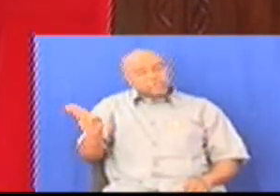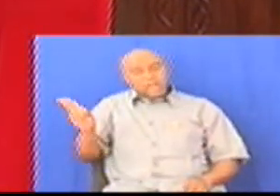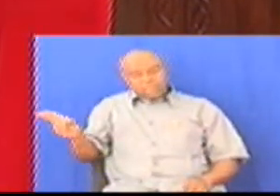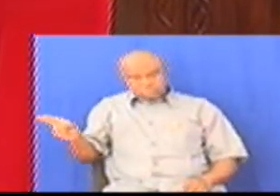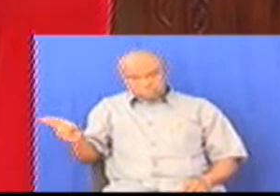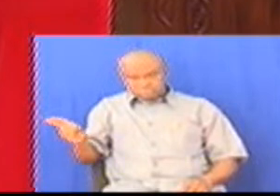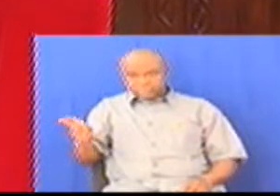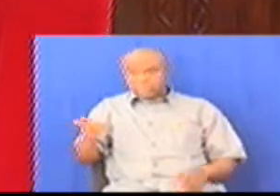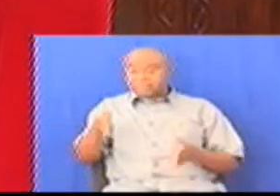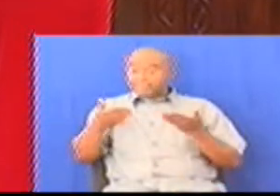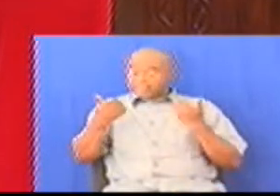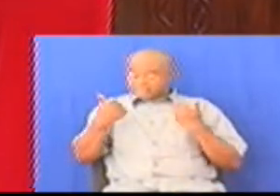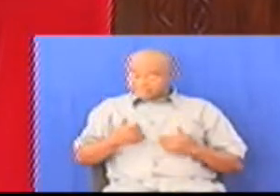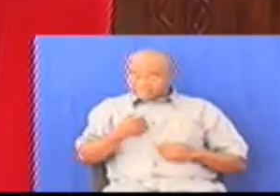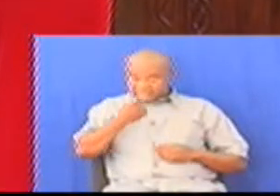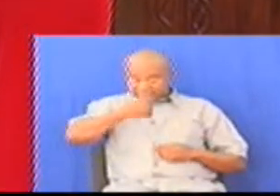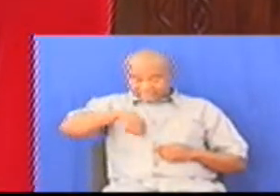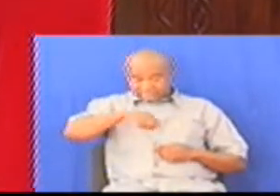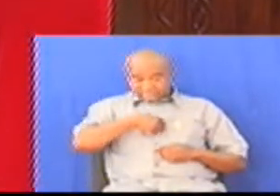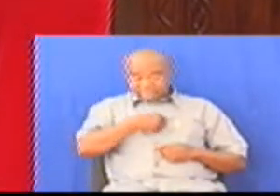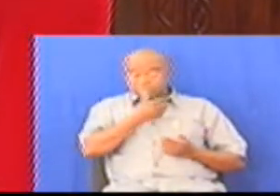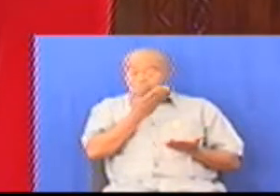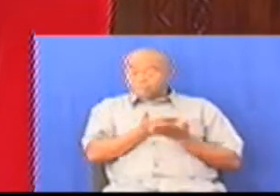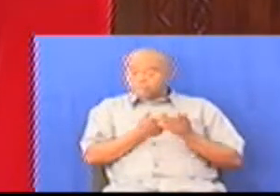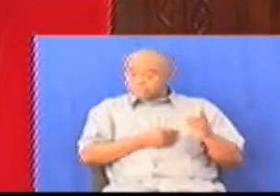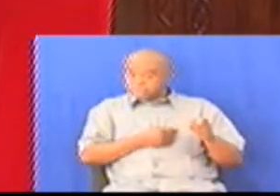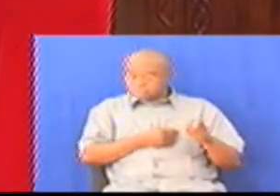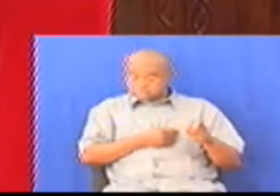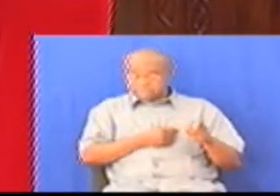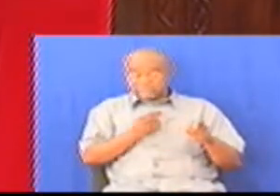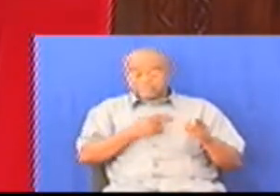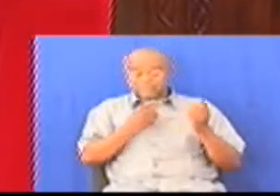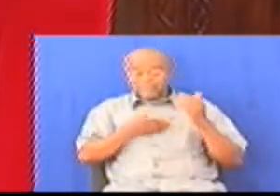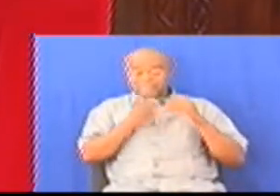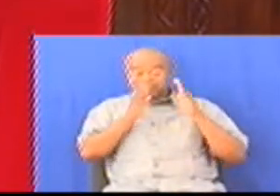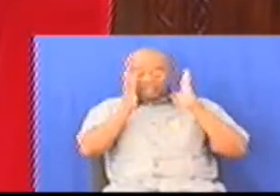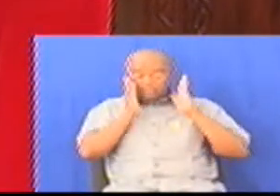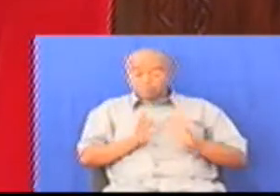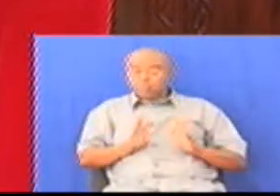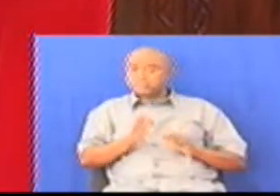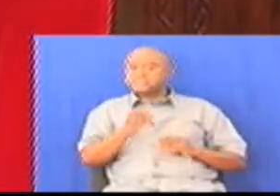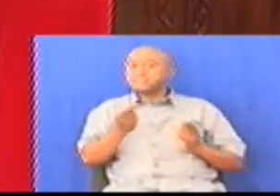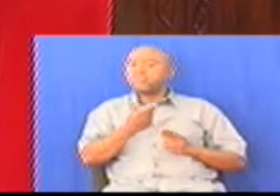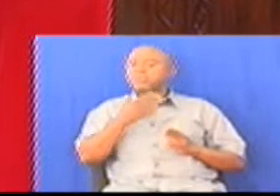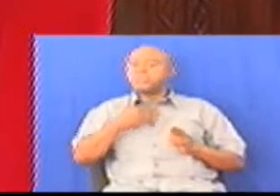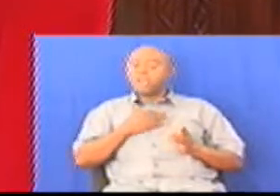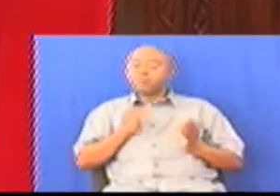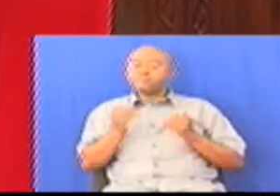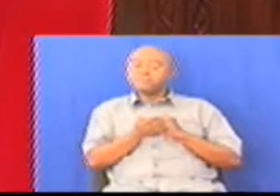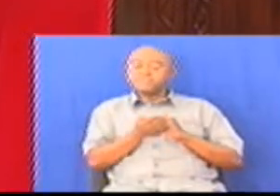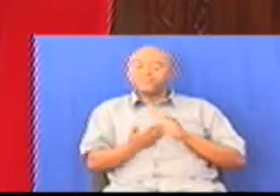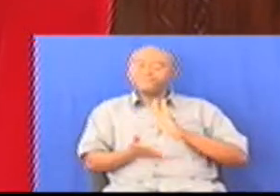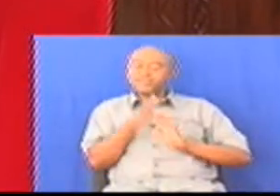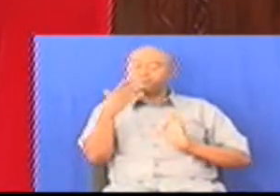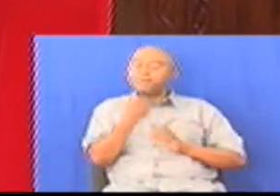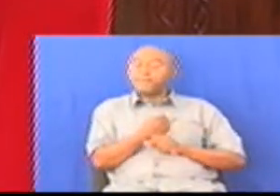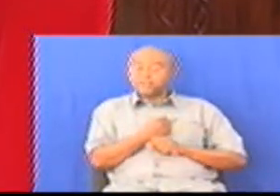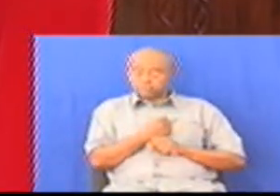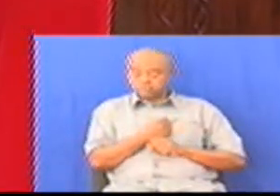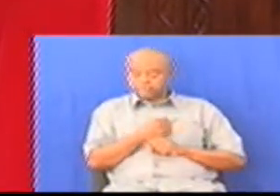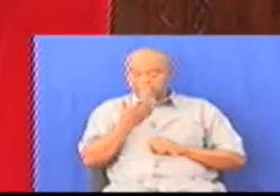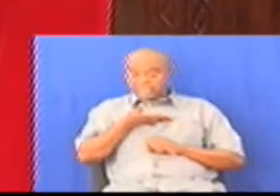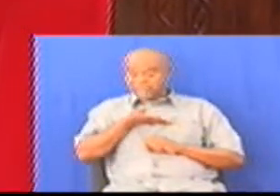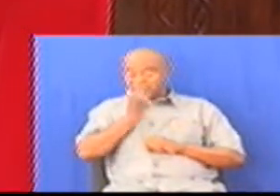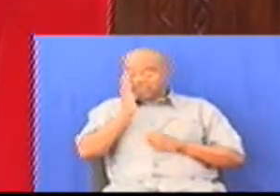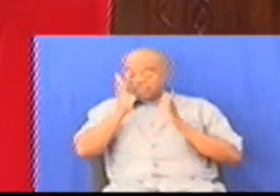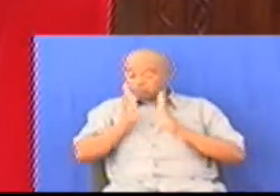kambi rasmi ya upinzani bungeni, mapendekezo haya ni muendelezo wa serikali kuu kudhibiti vyanzo vya mapato vya halmashauri, jambo ambalo limefanya halmashauri nyingi nchini